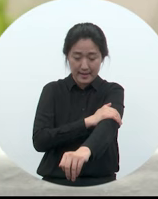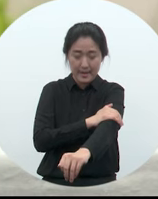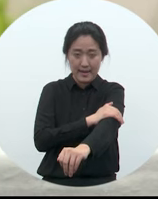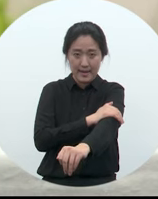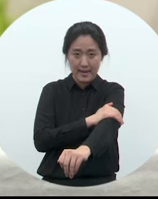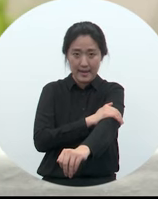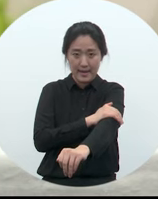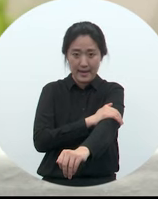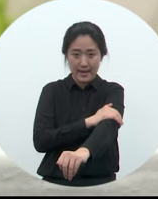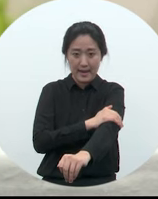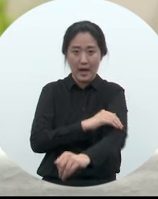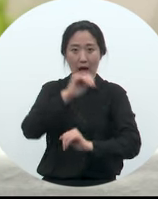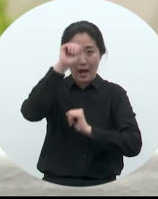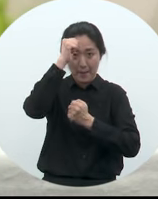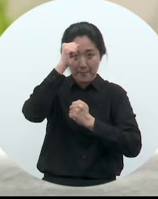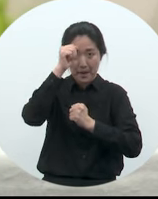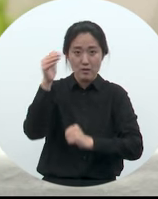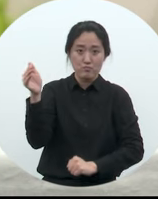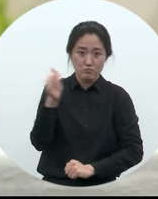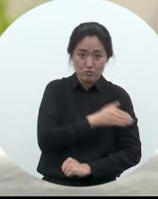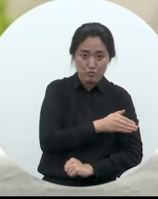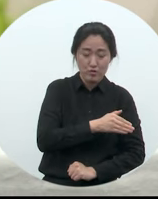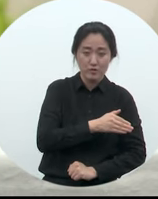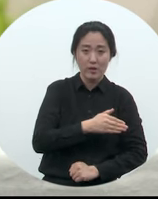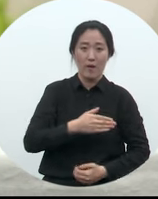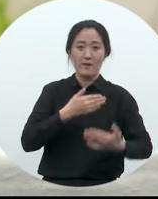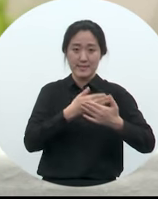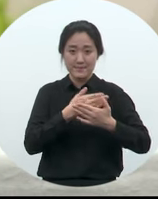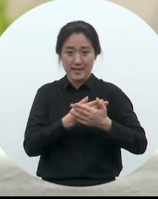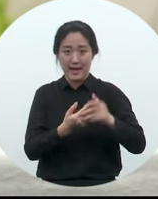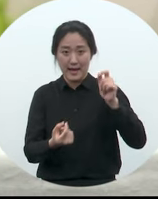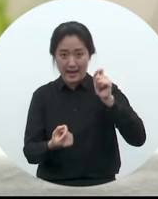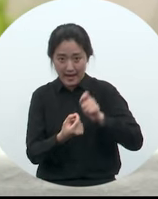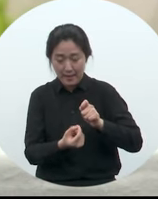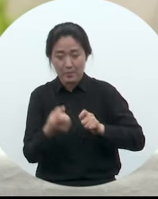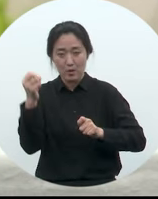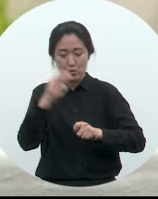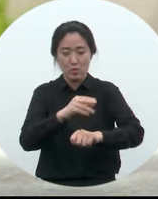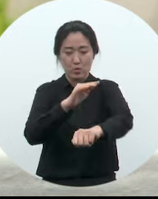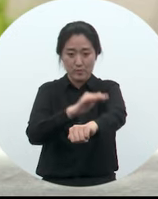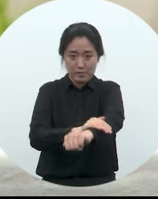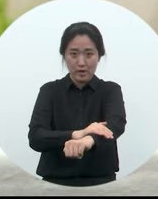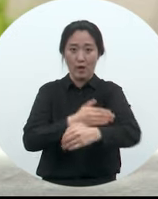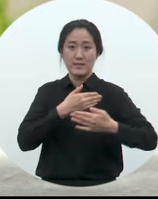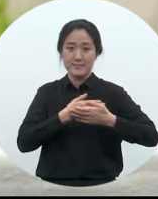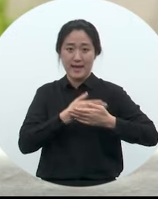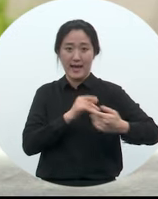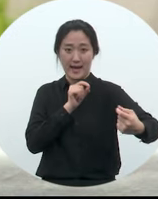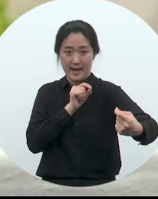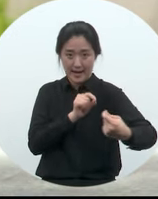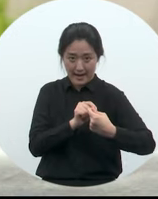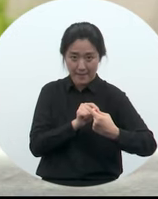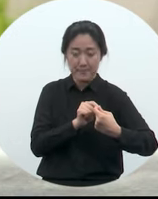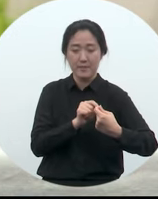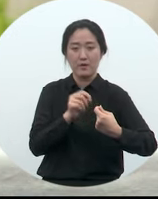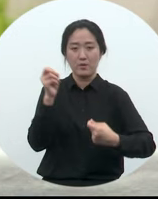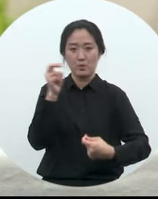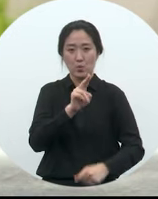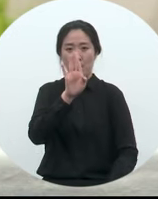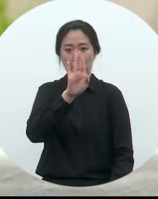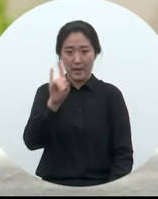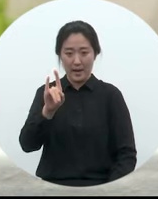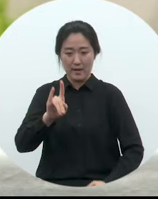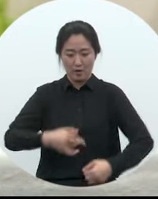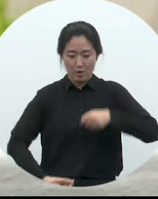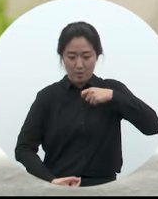심장으로 되돌아가게끔 하기 위해서 발끝에서 심장 방향, 손끝에서 심장 방향, 목에서 심장 방향,